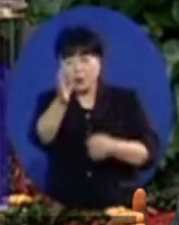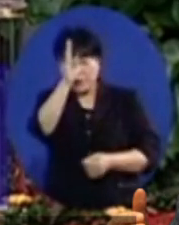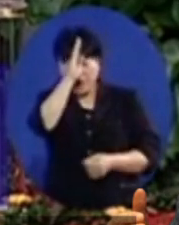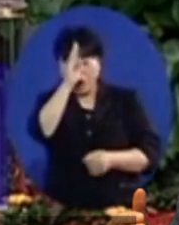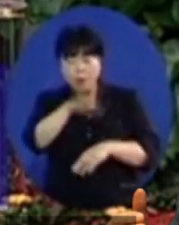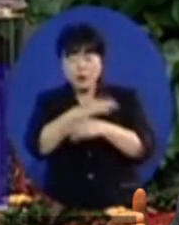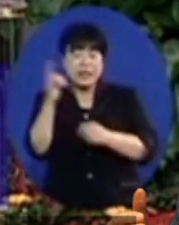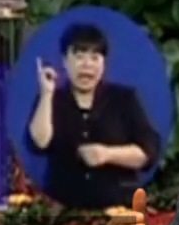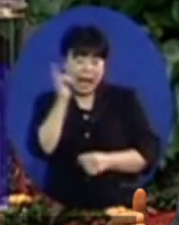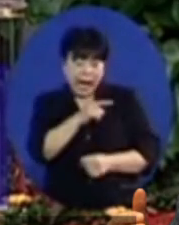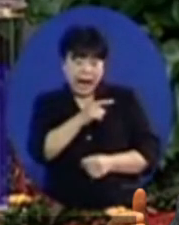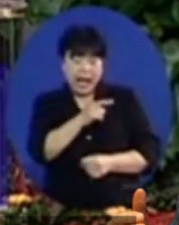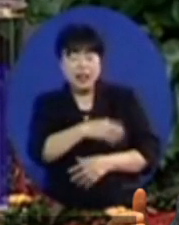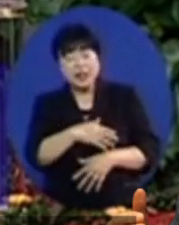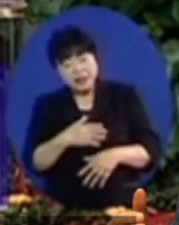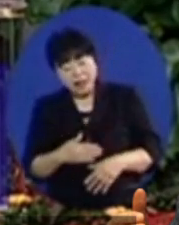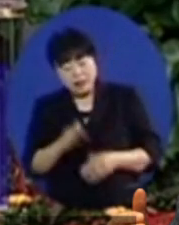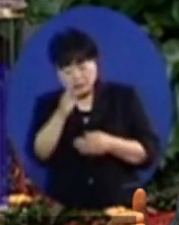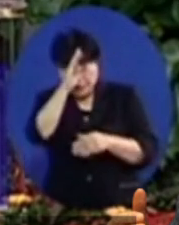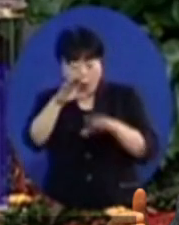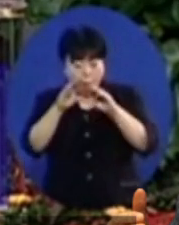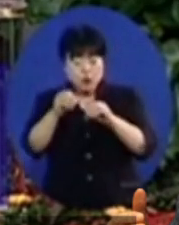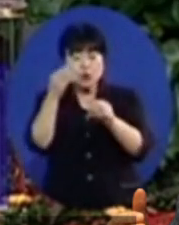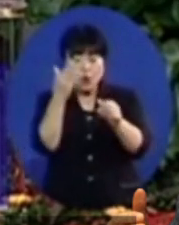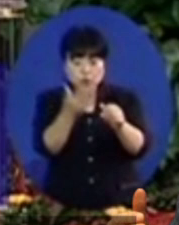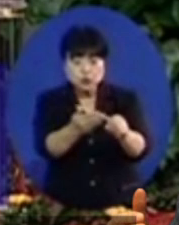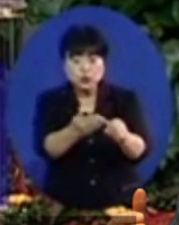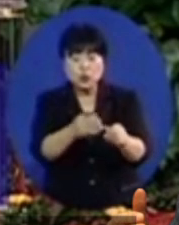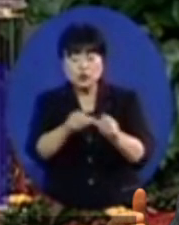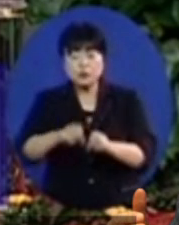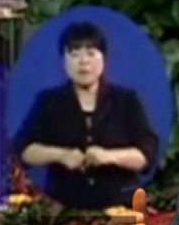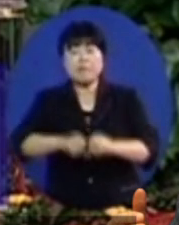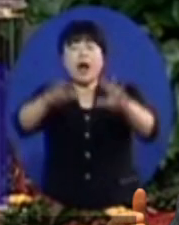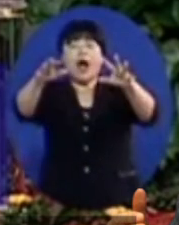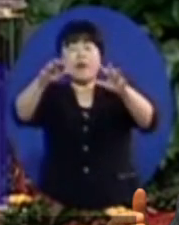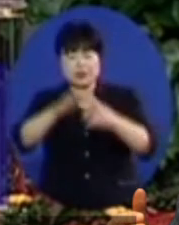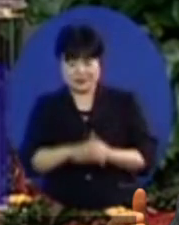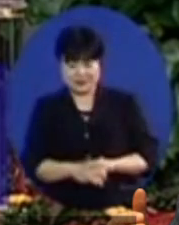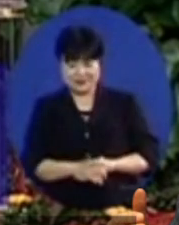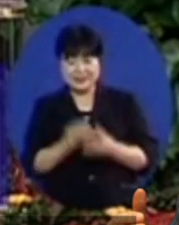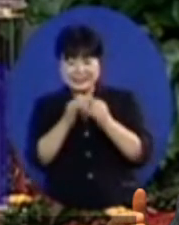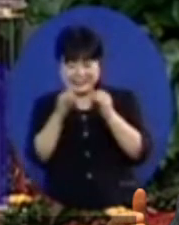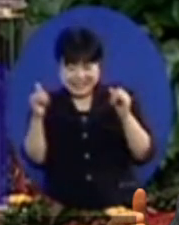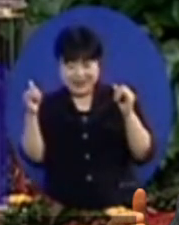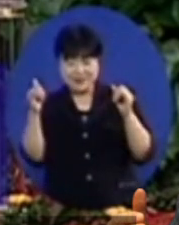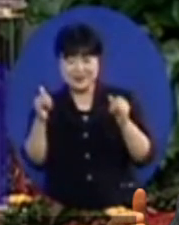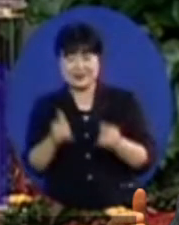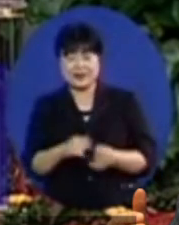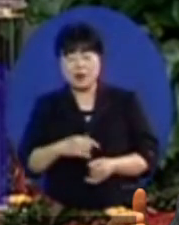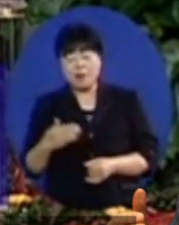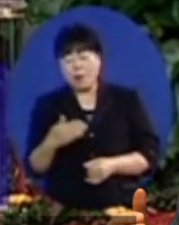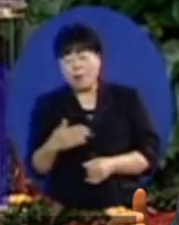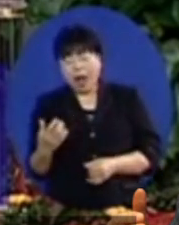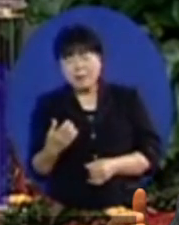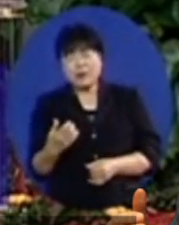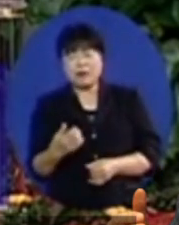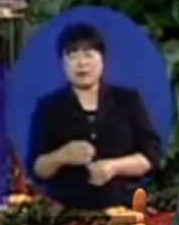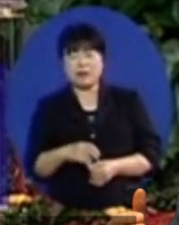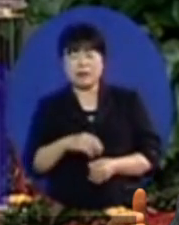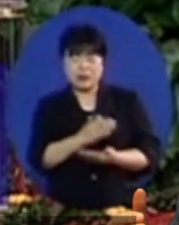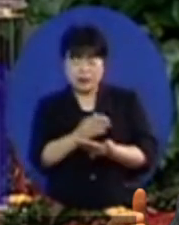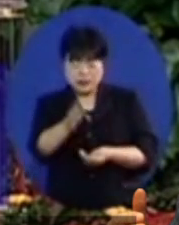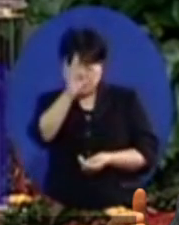병과 모든 약한 것을 고치시니 그의 소문이 온 수리아에 퍼진지라 사람들이 모든 앓는 자 곧 각종